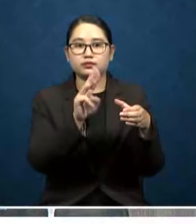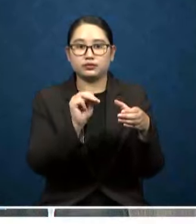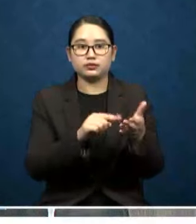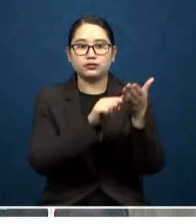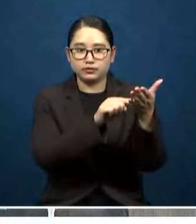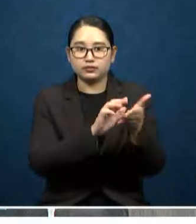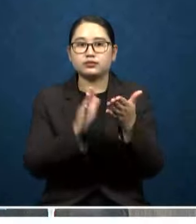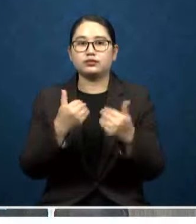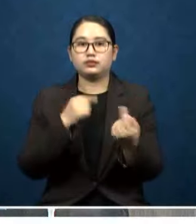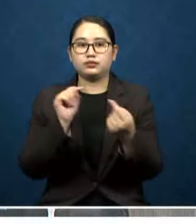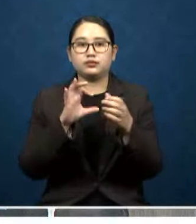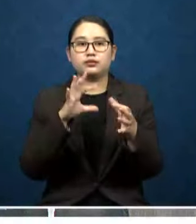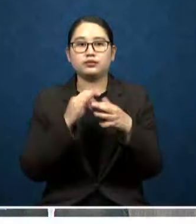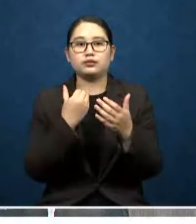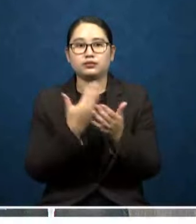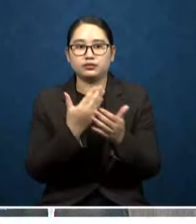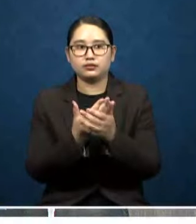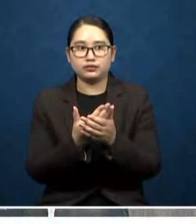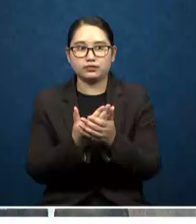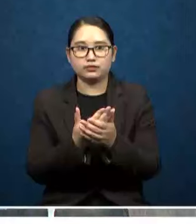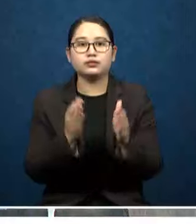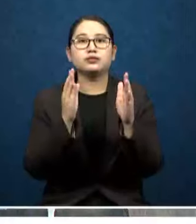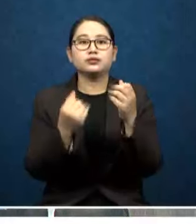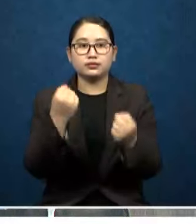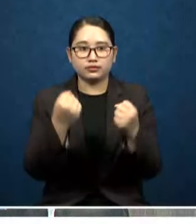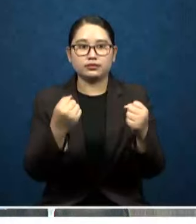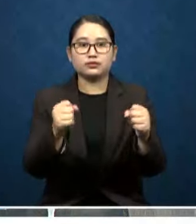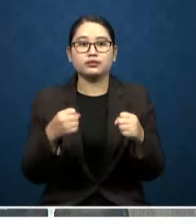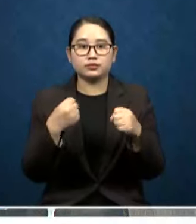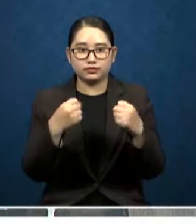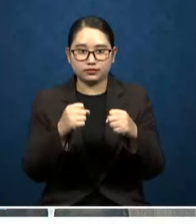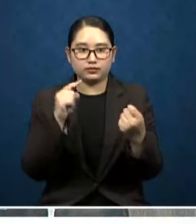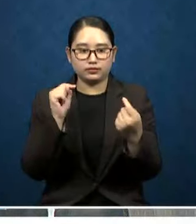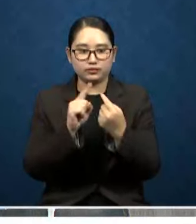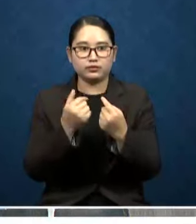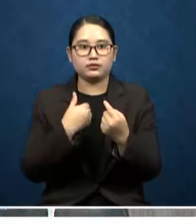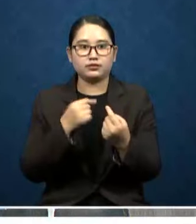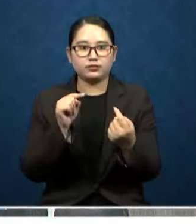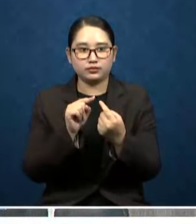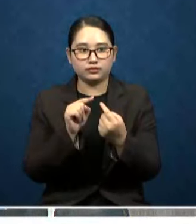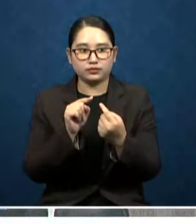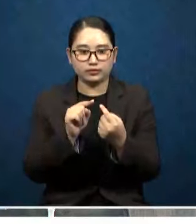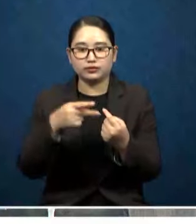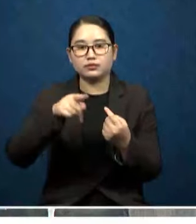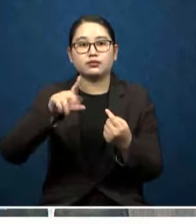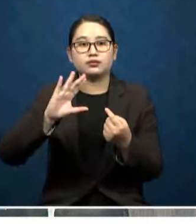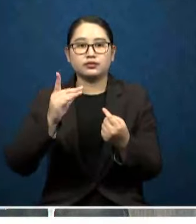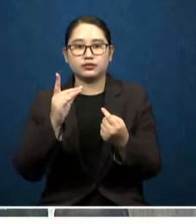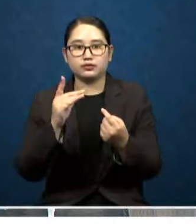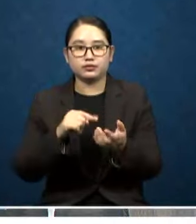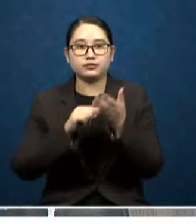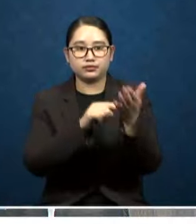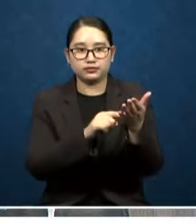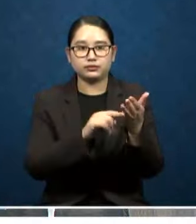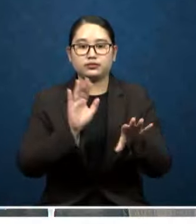คือเรื่องส่วยทางหลวงนี่แหละครับเรื่องลดบรรทุกน้ำหนักเกินที่กฎหมายกำหนดนี่แหละปปชเสนอไปผมจำได้ประมาณ